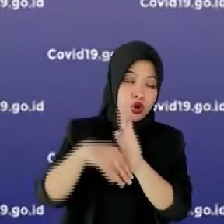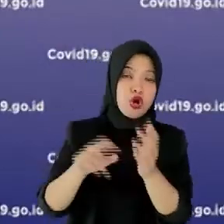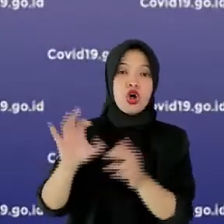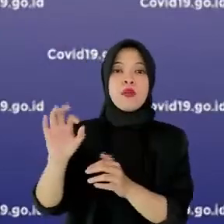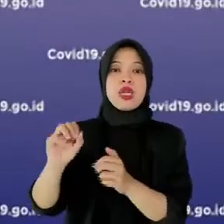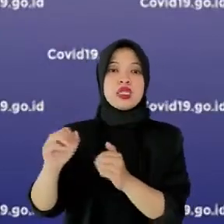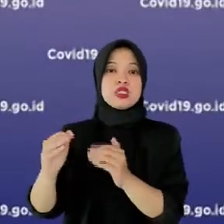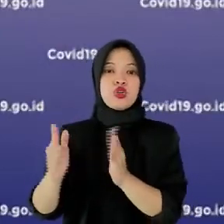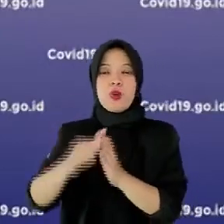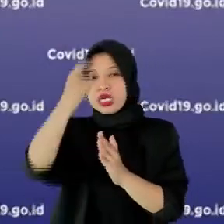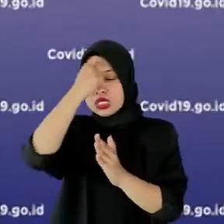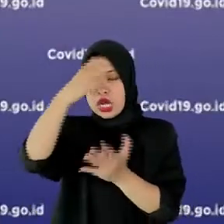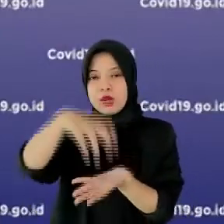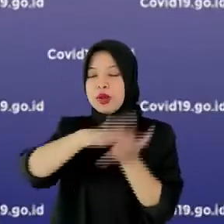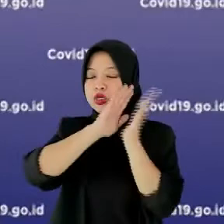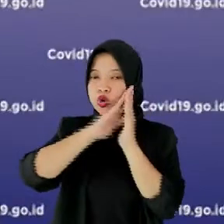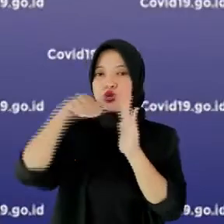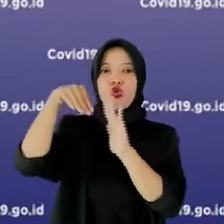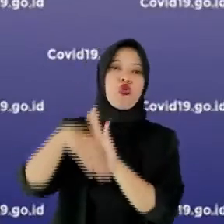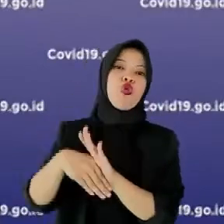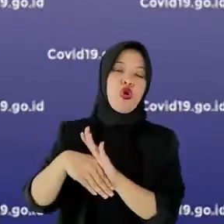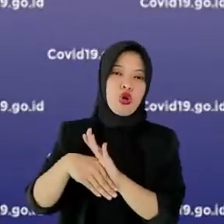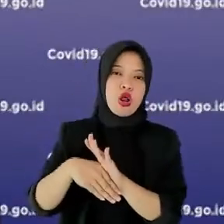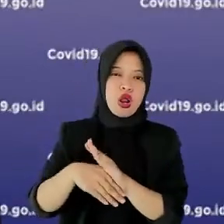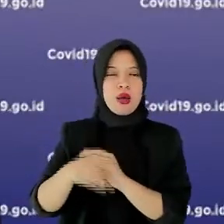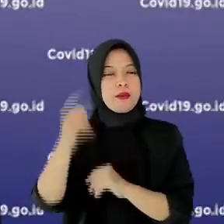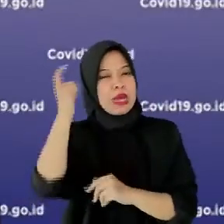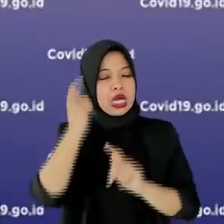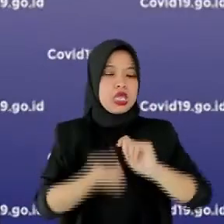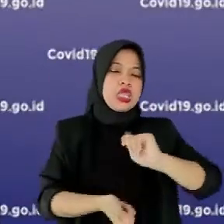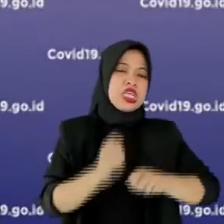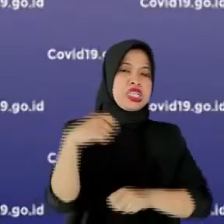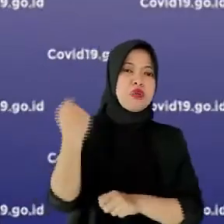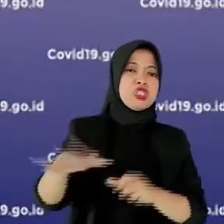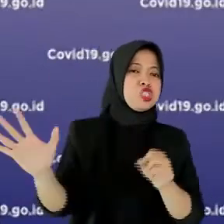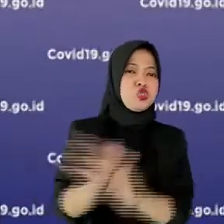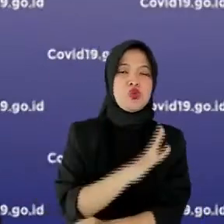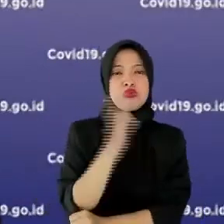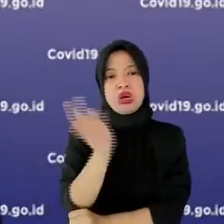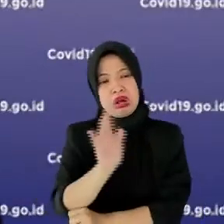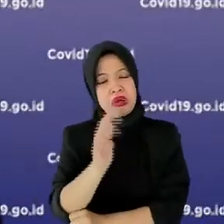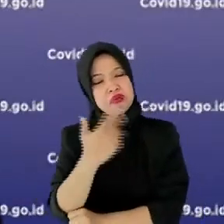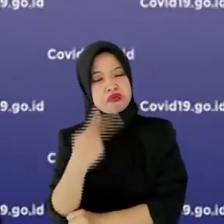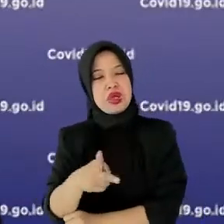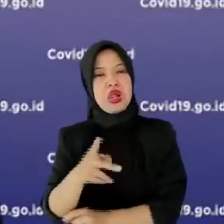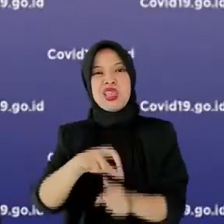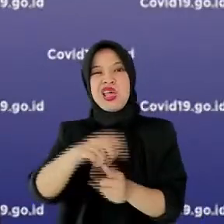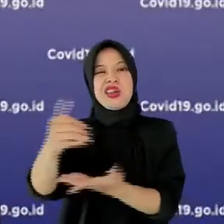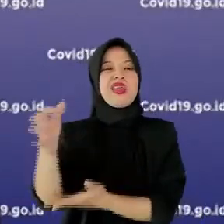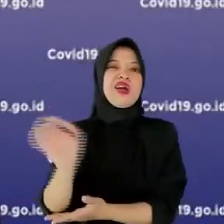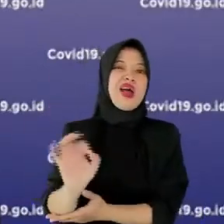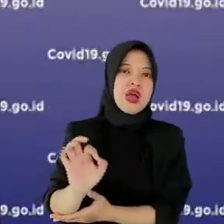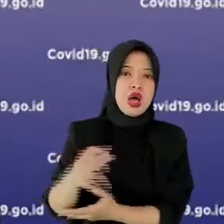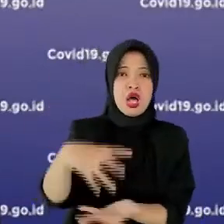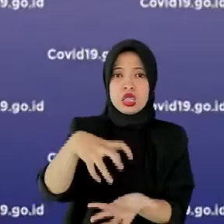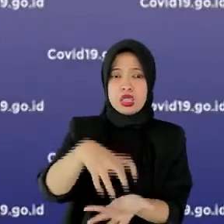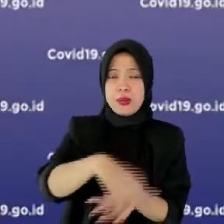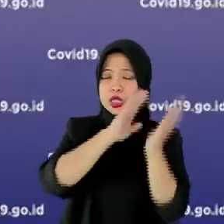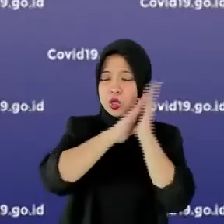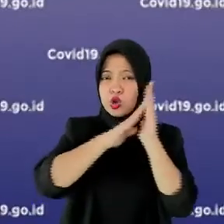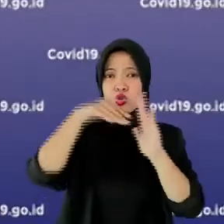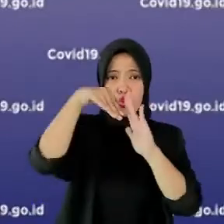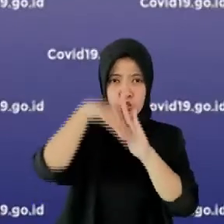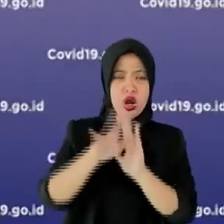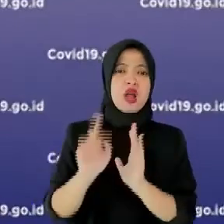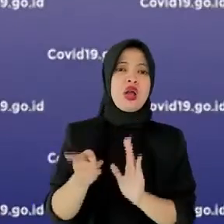juga pasti turun. Tapi kalau misalnya testingnya dirasa, ah nggak cukup nih, kayaknya tidak menggambarkan, ternyata di bor di rumah sakit turun,